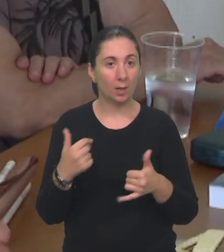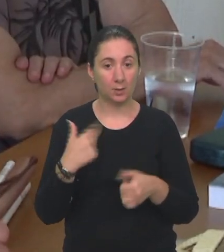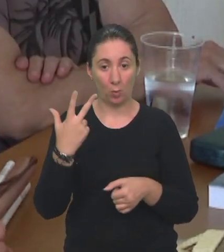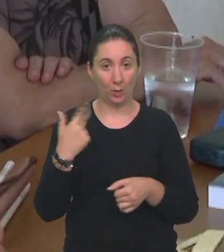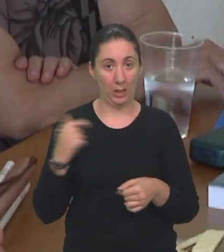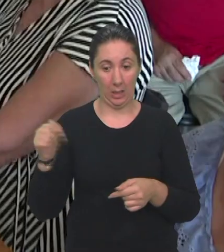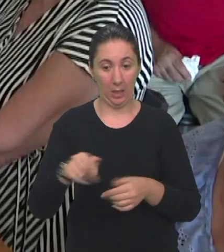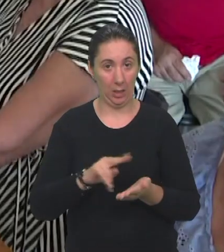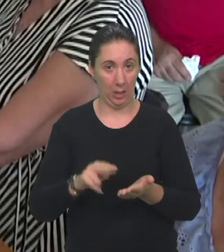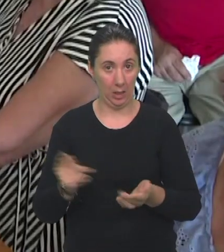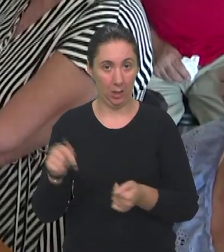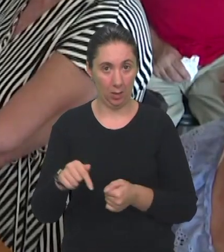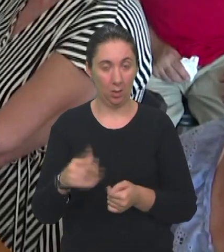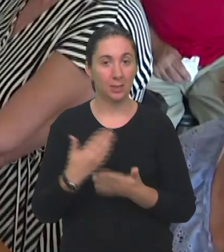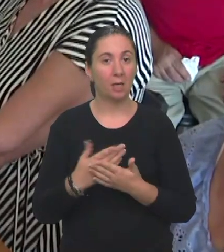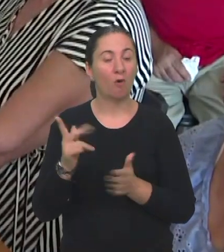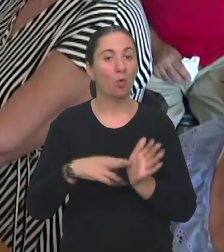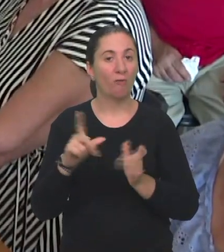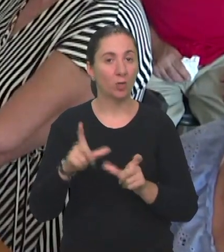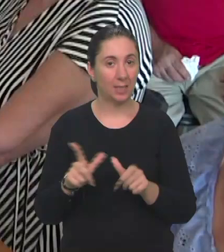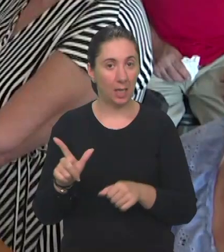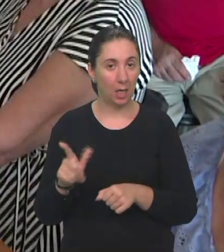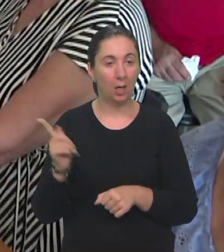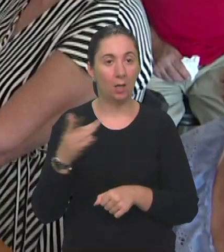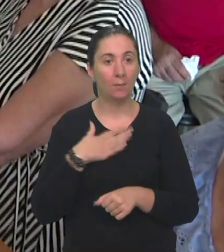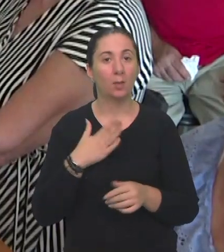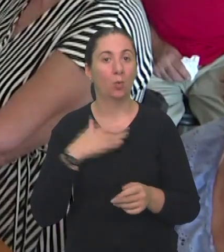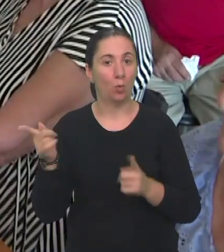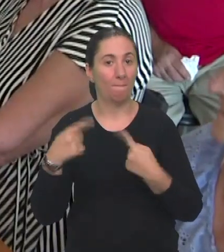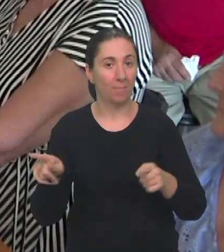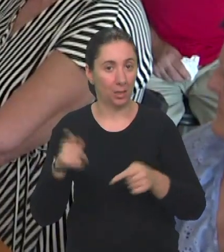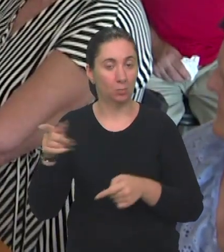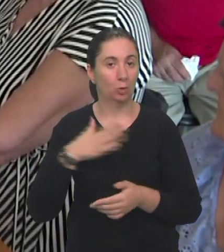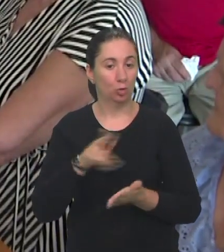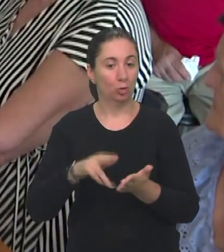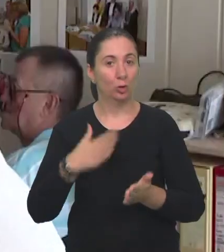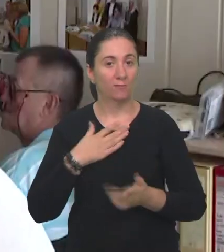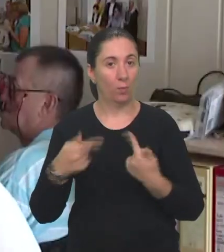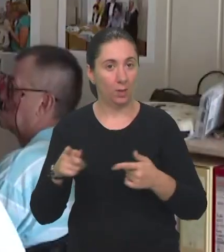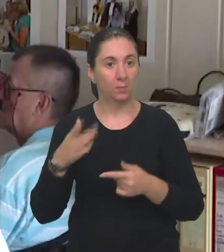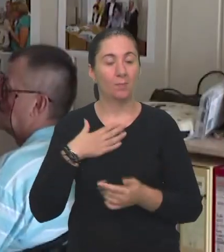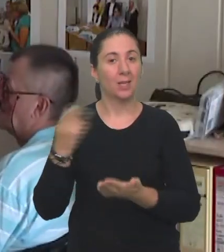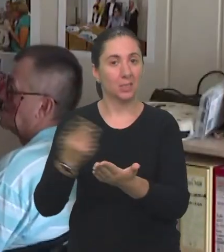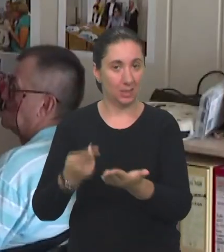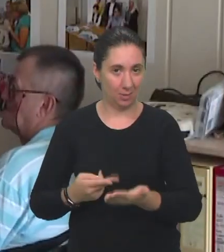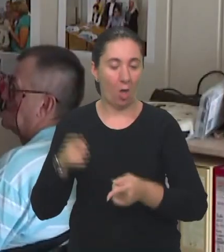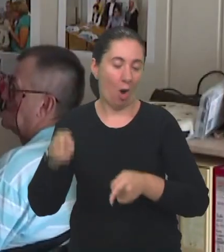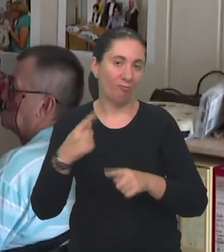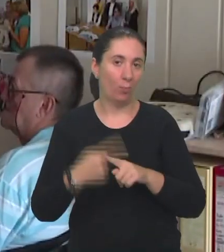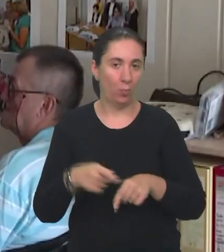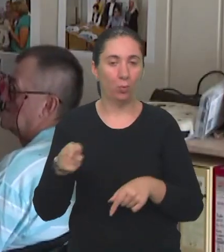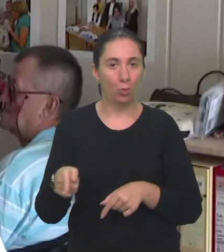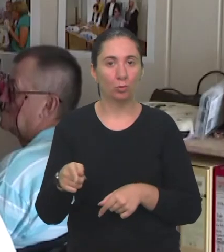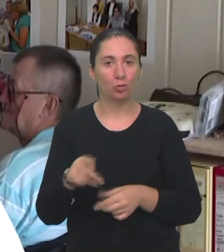autora ovdje, Zdravko Novosel koji je pjesnik, koji će čitati svoje pjesme, još se bavi slikarstvom, ali ovoga puta će se